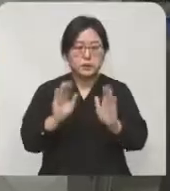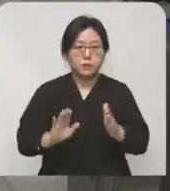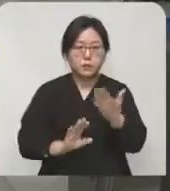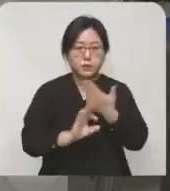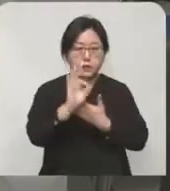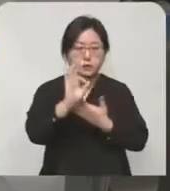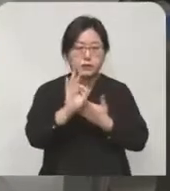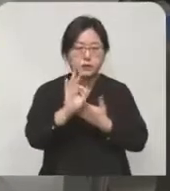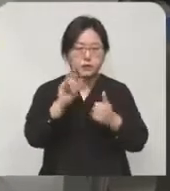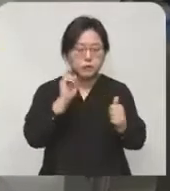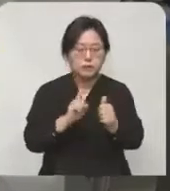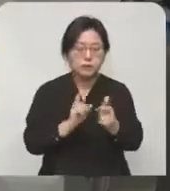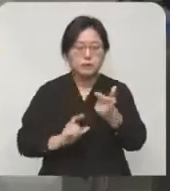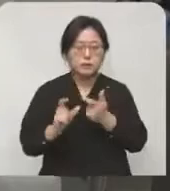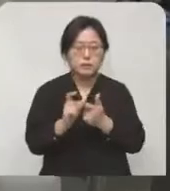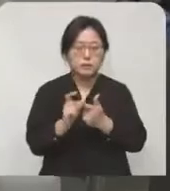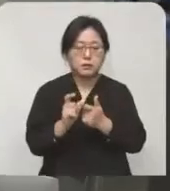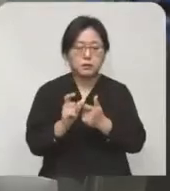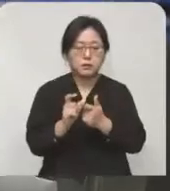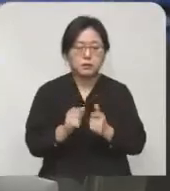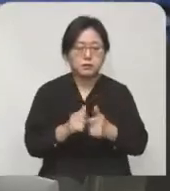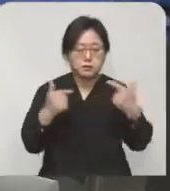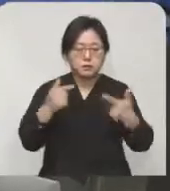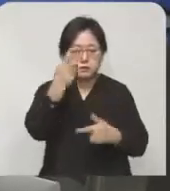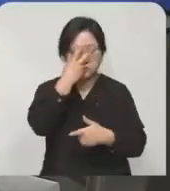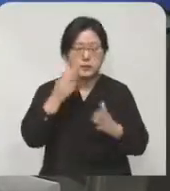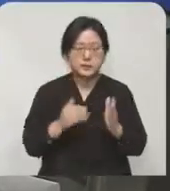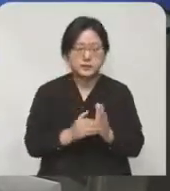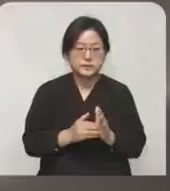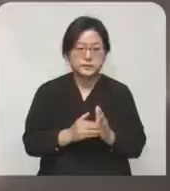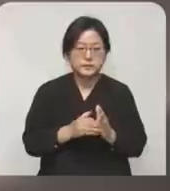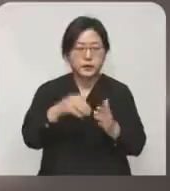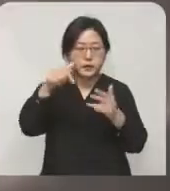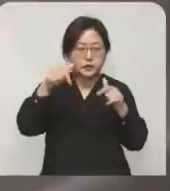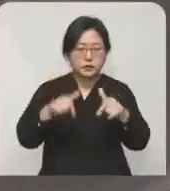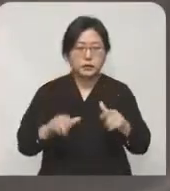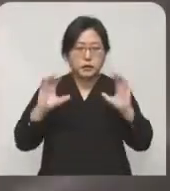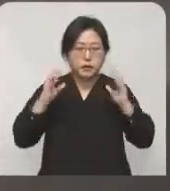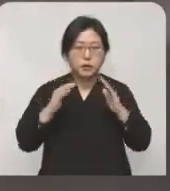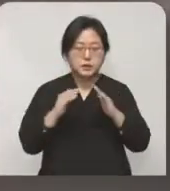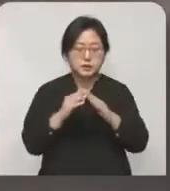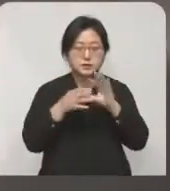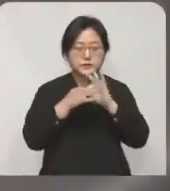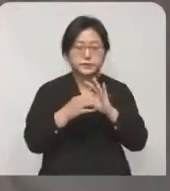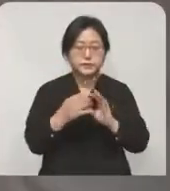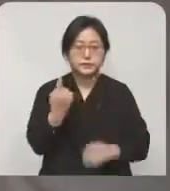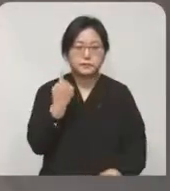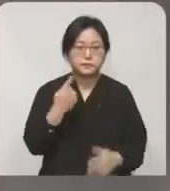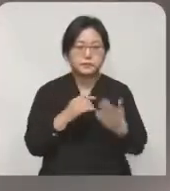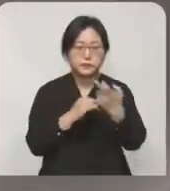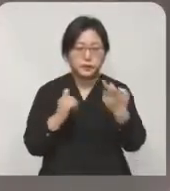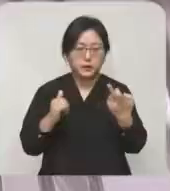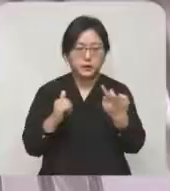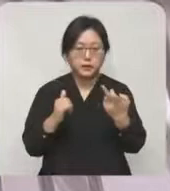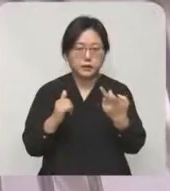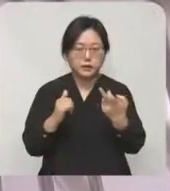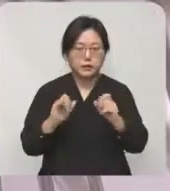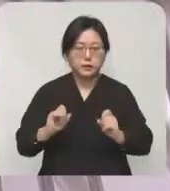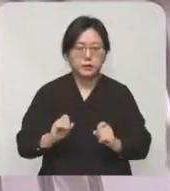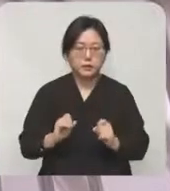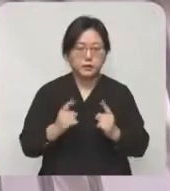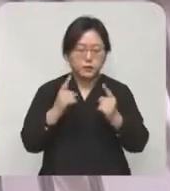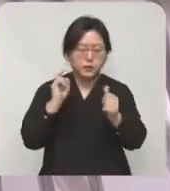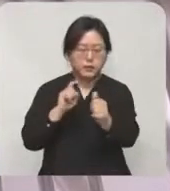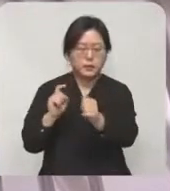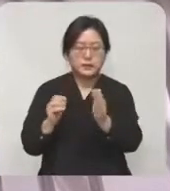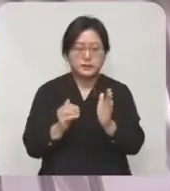아침에도 아낀 잡아 더 늘어난 것으로 파악되고 있습니다 사고의 한 어린이집 관련 에서도 어제 12명이 학급 한꺼번에 확진